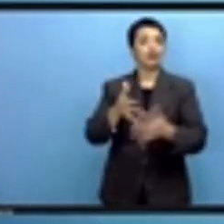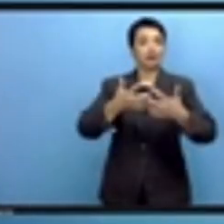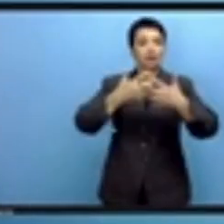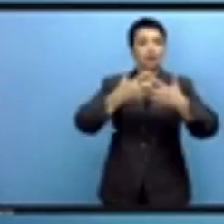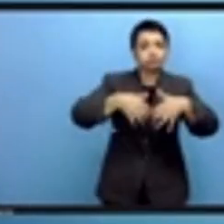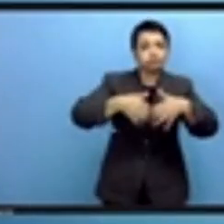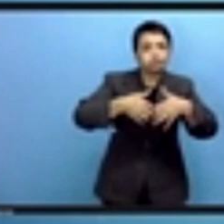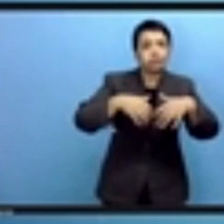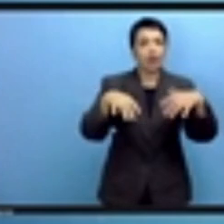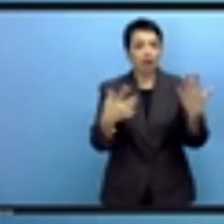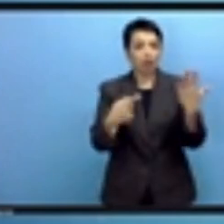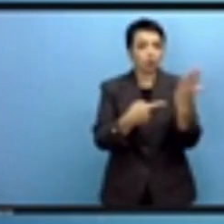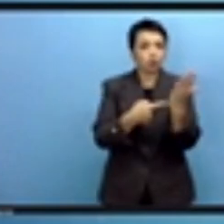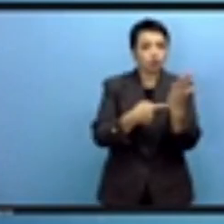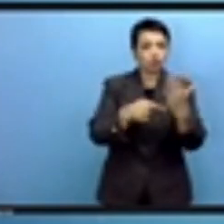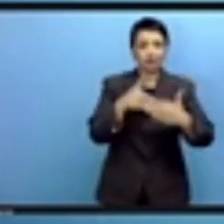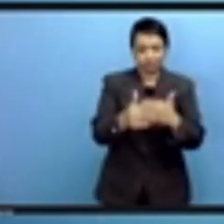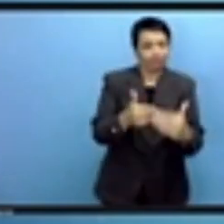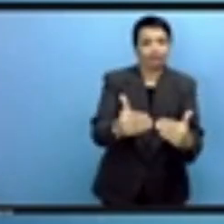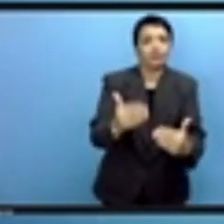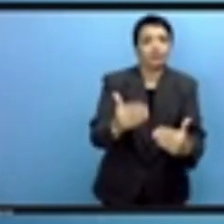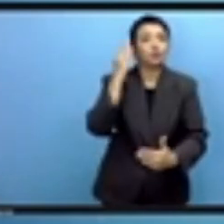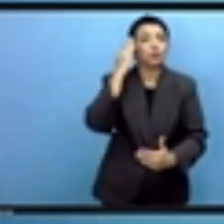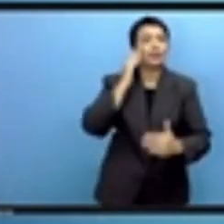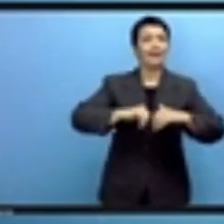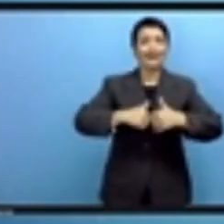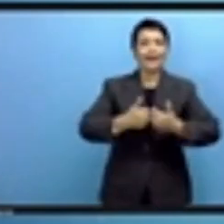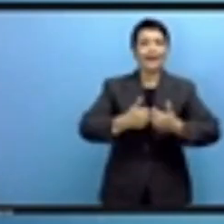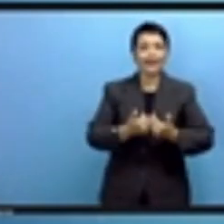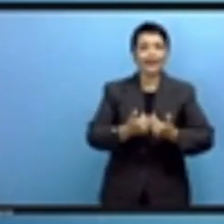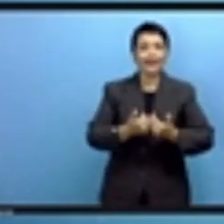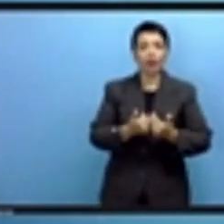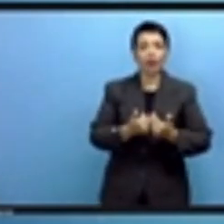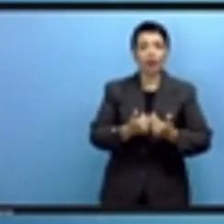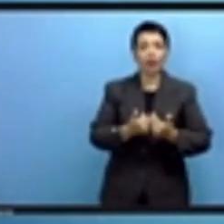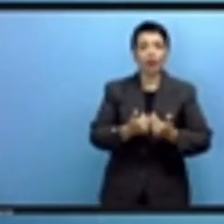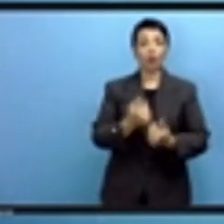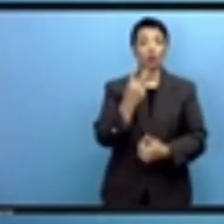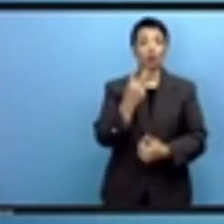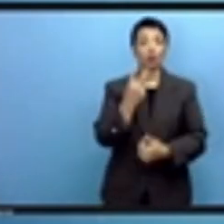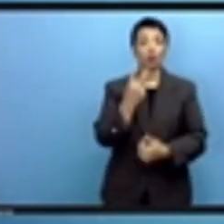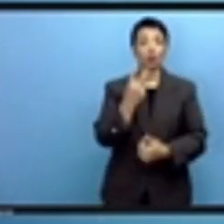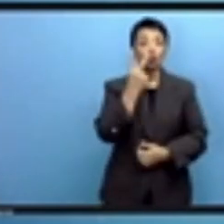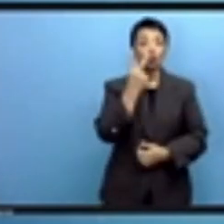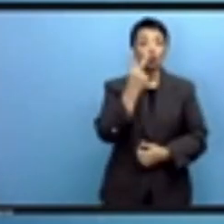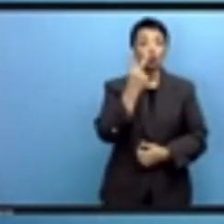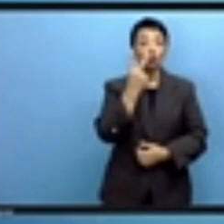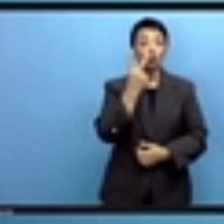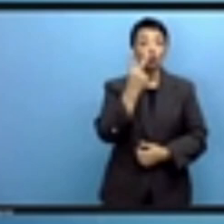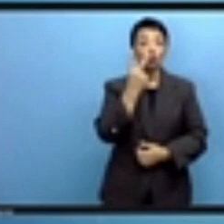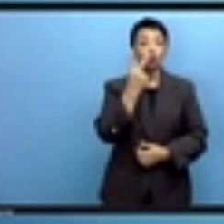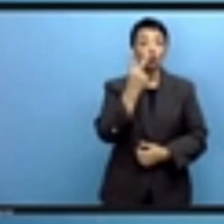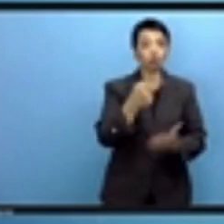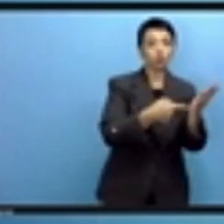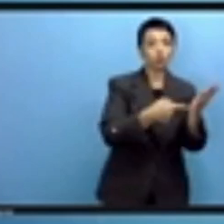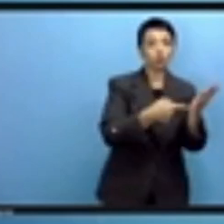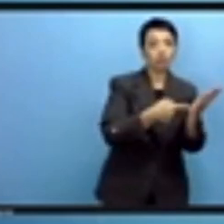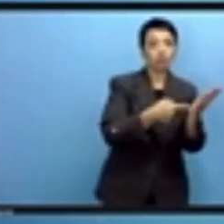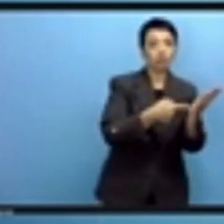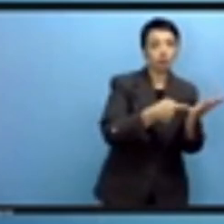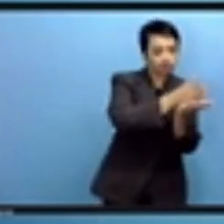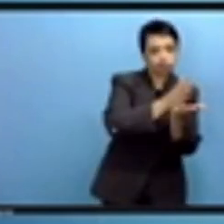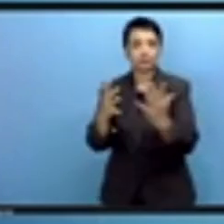项目，其中一点呢就是我们怎样确保加强互联网的治